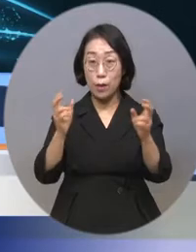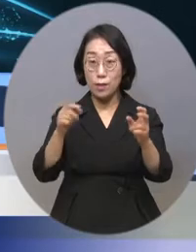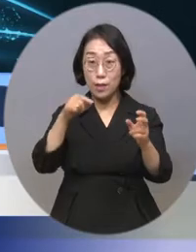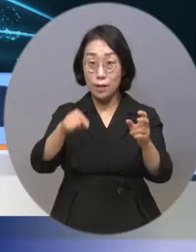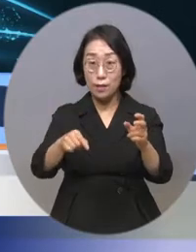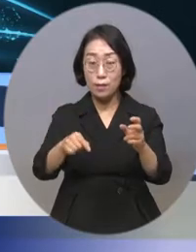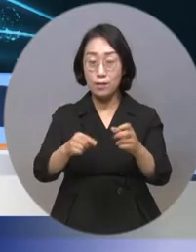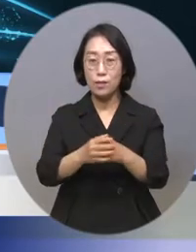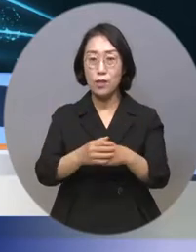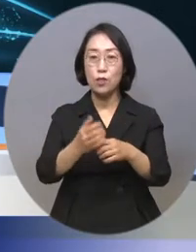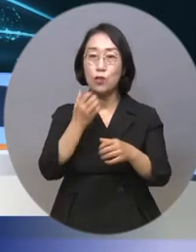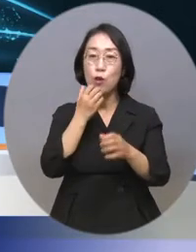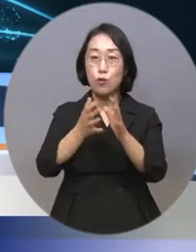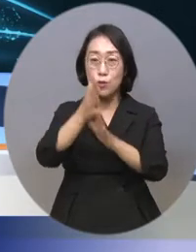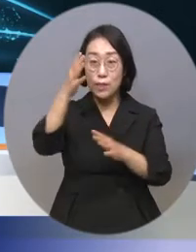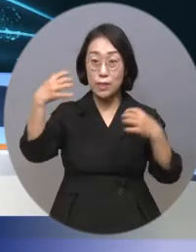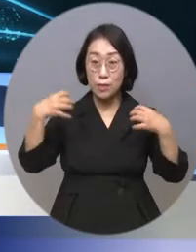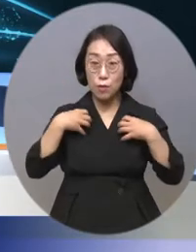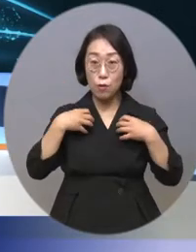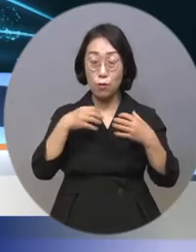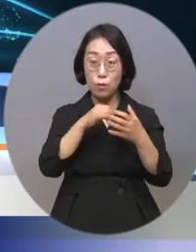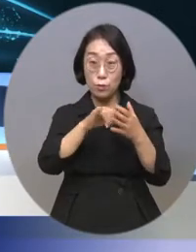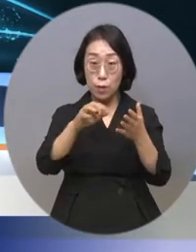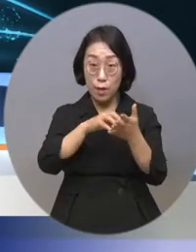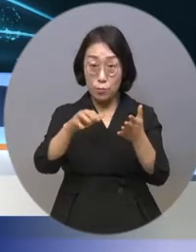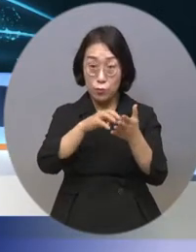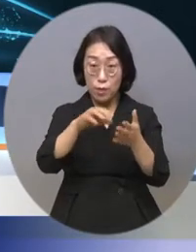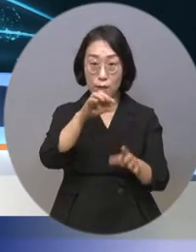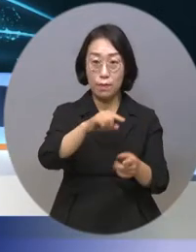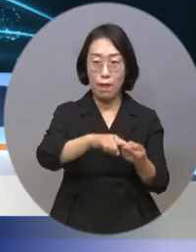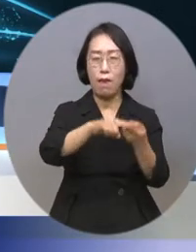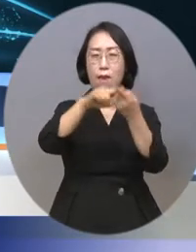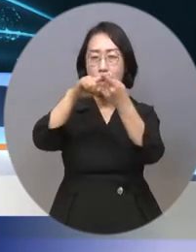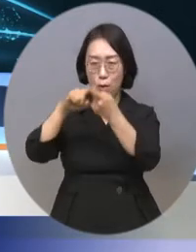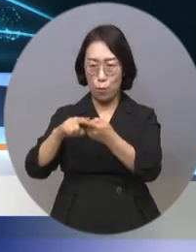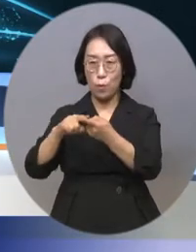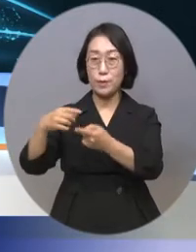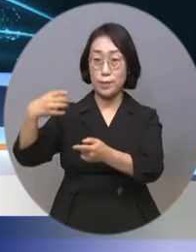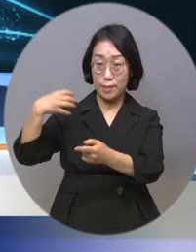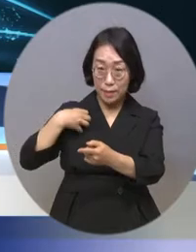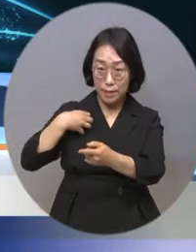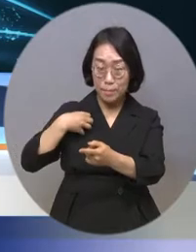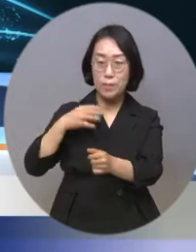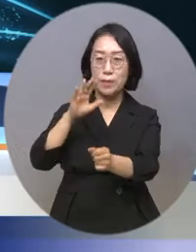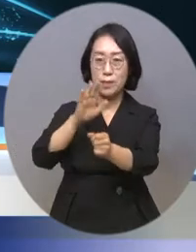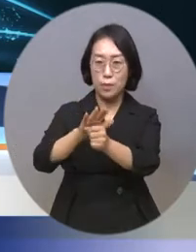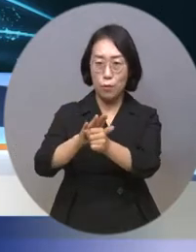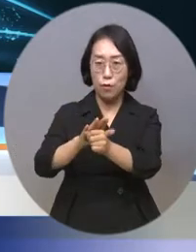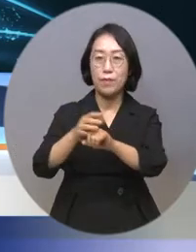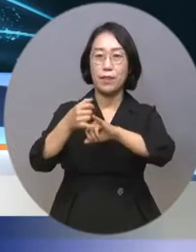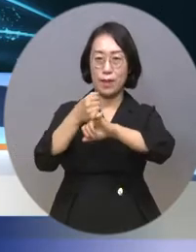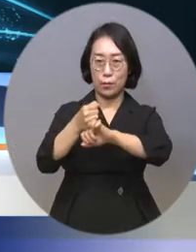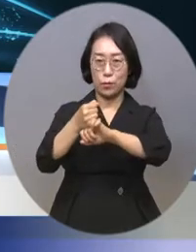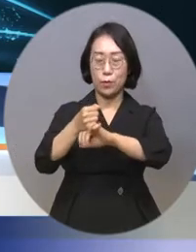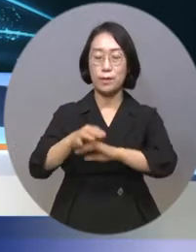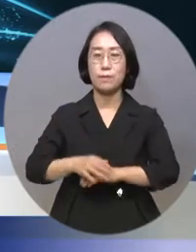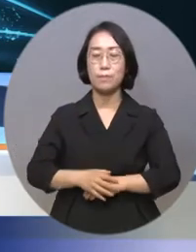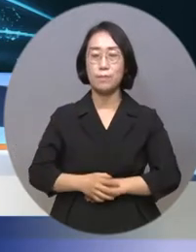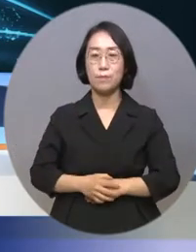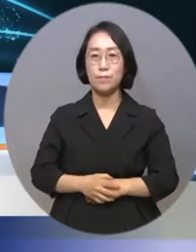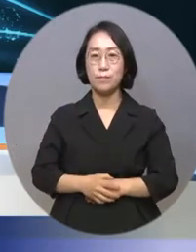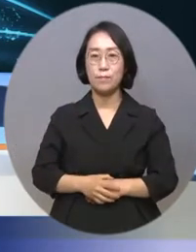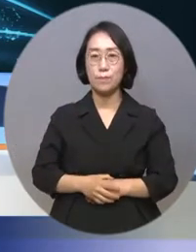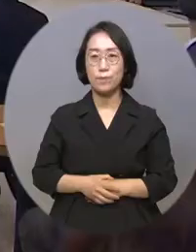휠체어 농구단 전 직원을 승계하며 전폭적인 지원 의지를 밝혔는데요. 자세한 소식 박성윤 기자가 전합니다.